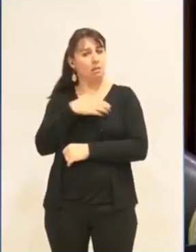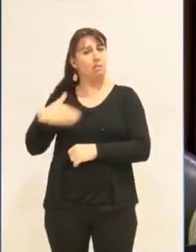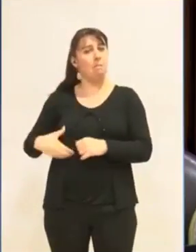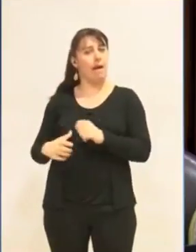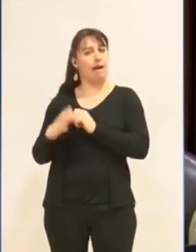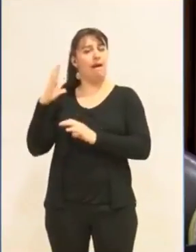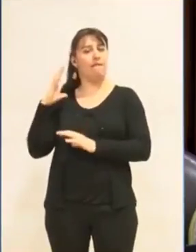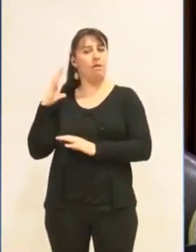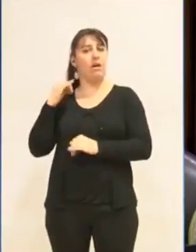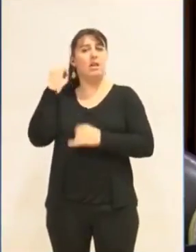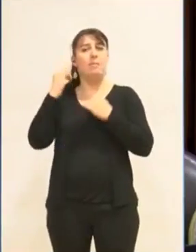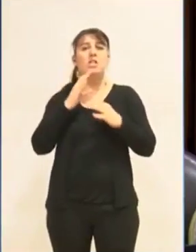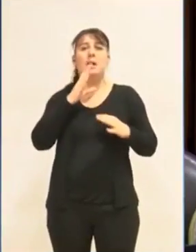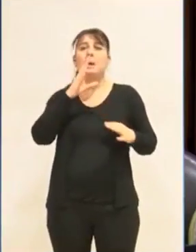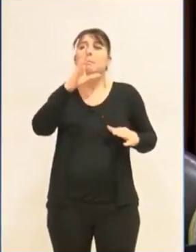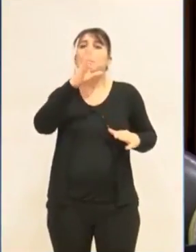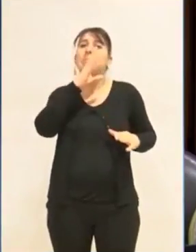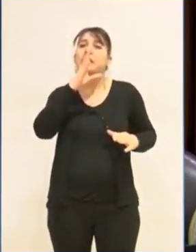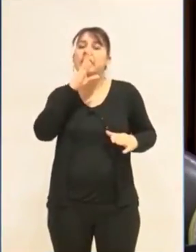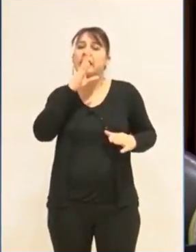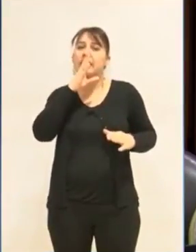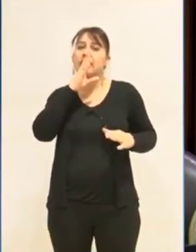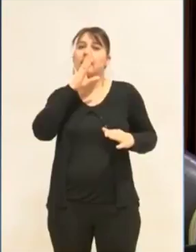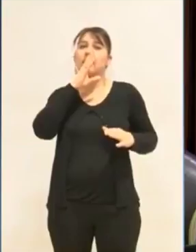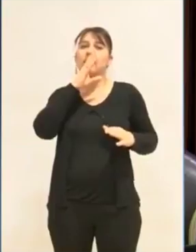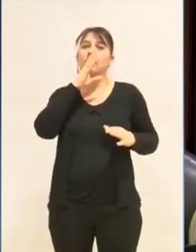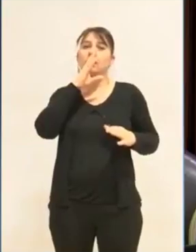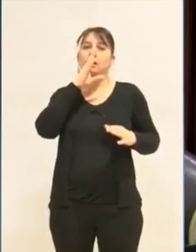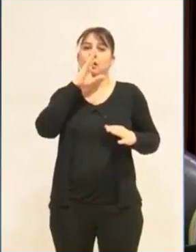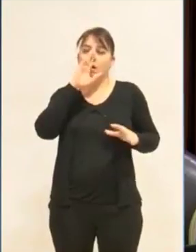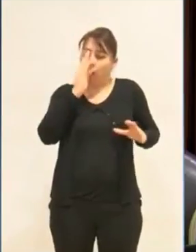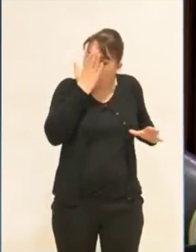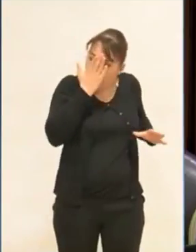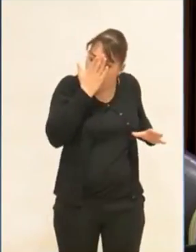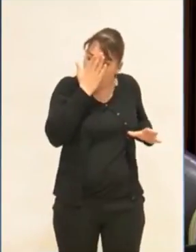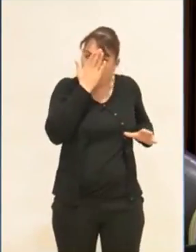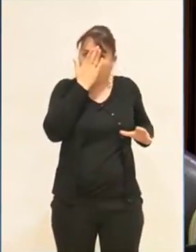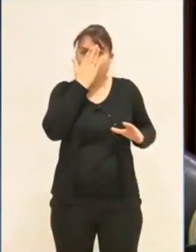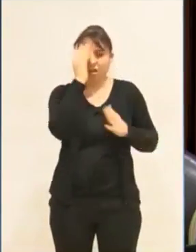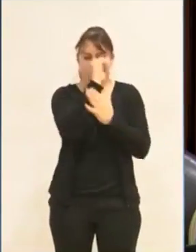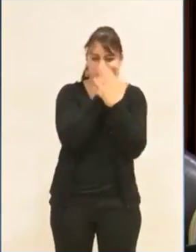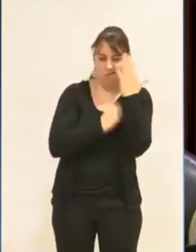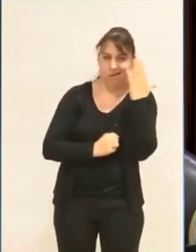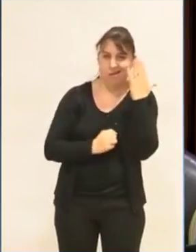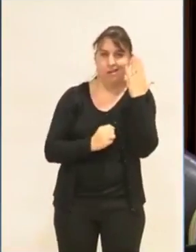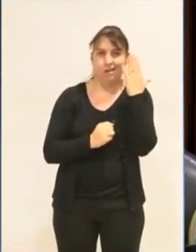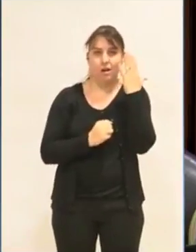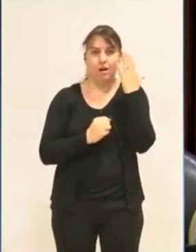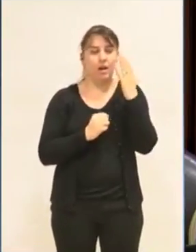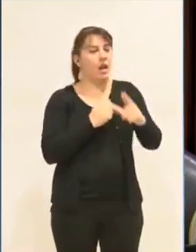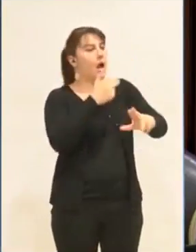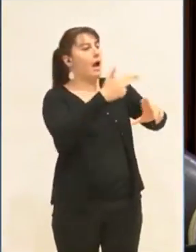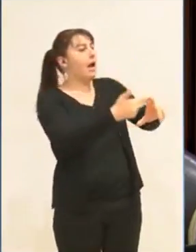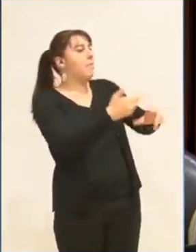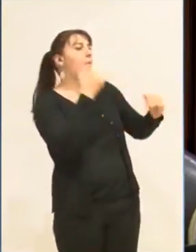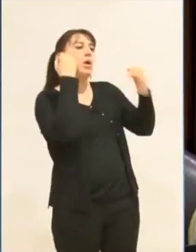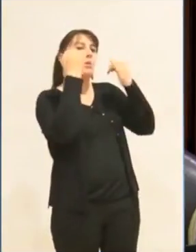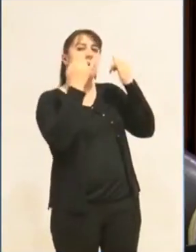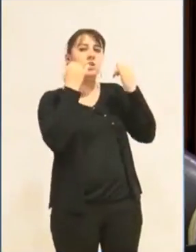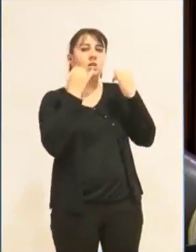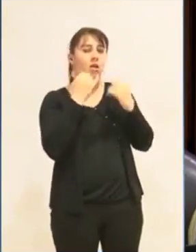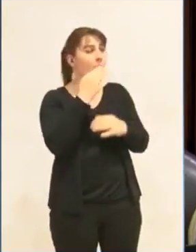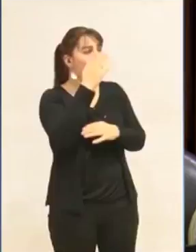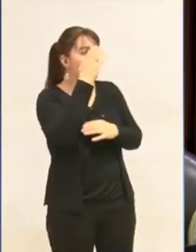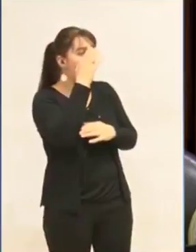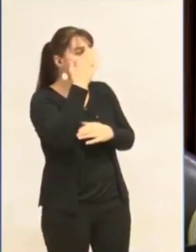arrivée, même à midi, rédigée par des habitants dans un dossier de ce type-là, et que nous vous avions répondu ce que j'entends